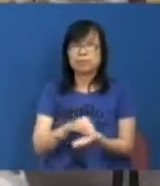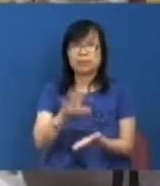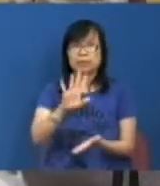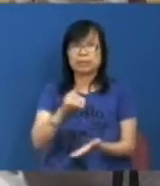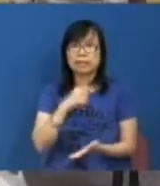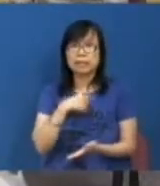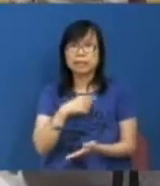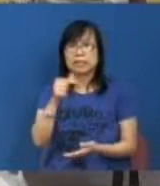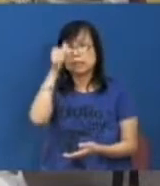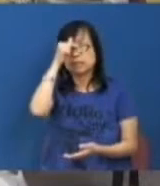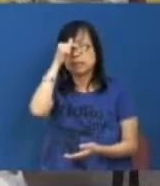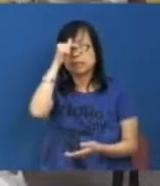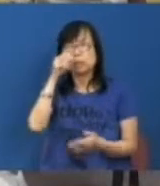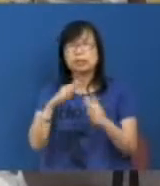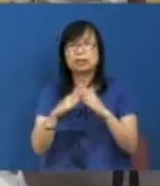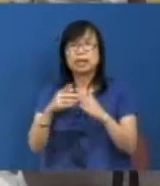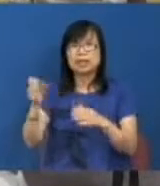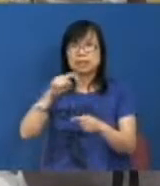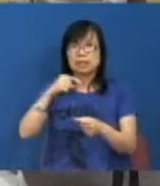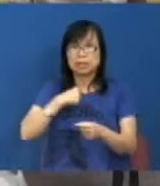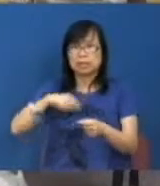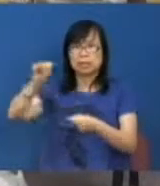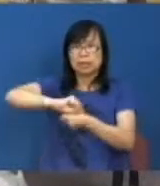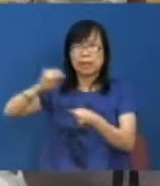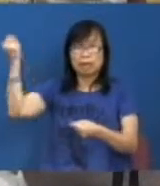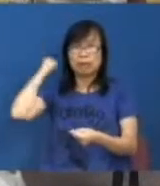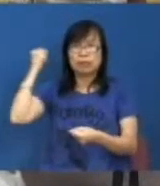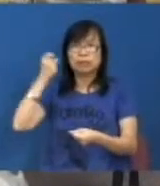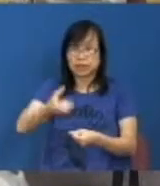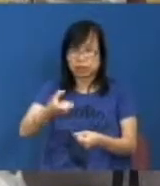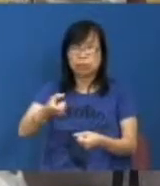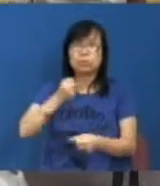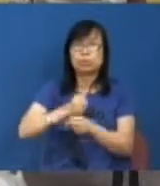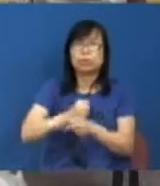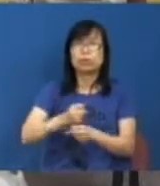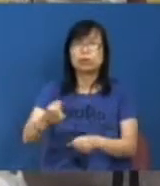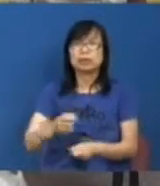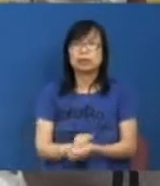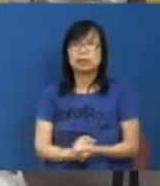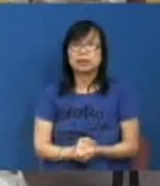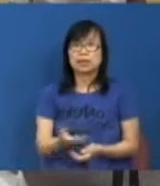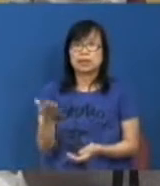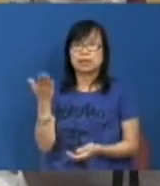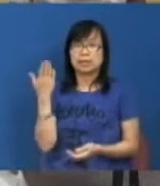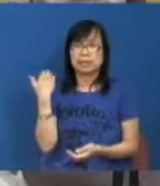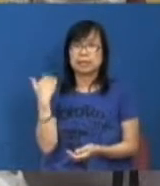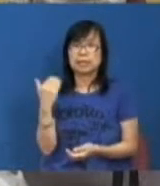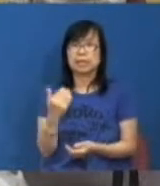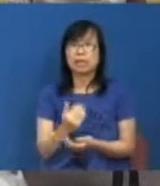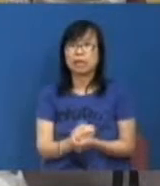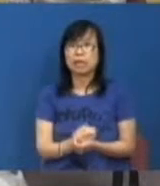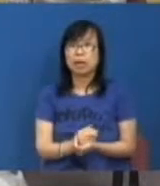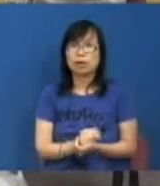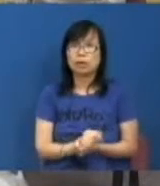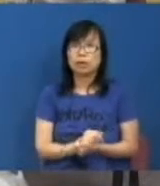定係醫護人員嗰邊加強資源去做，因為其實即係 HA 自從啊應該係阿胡定